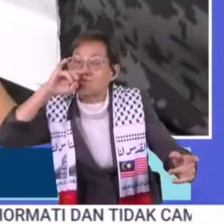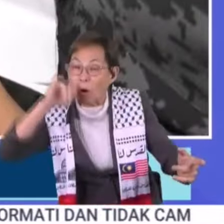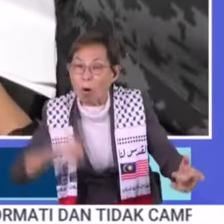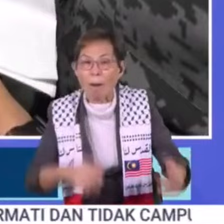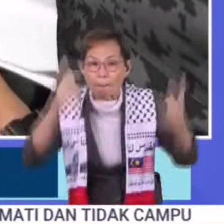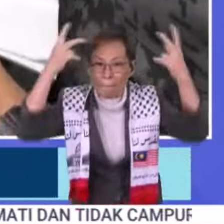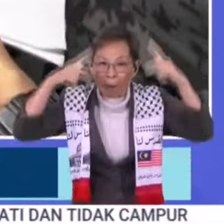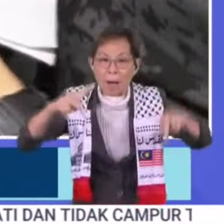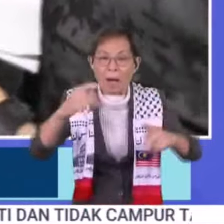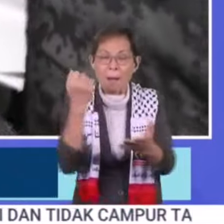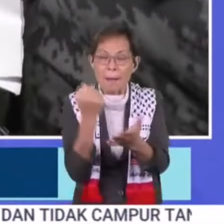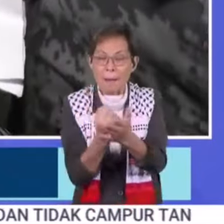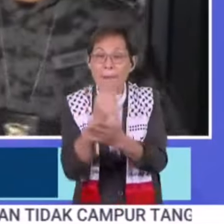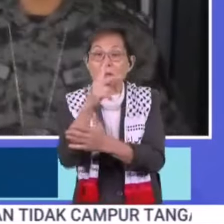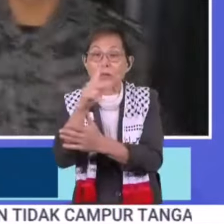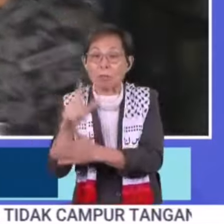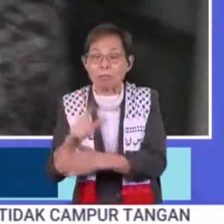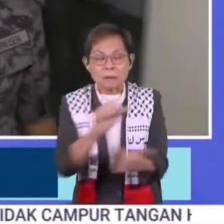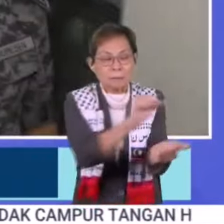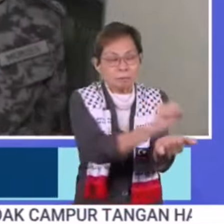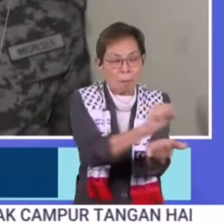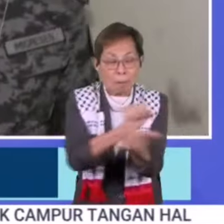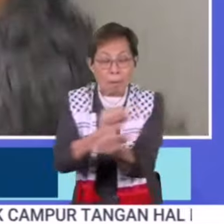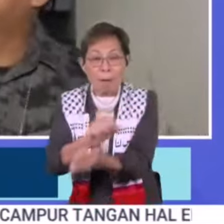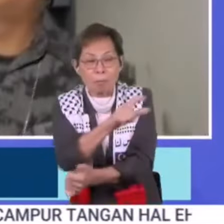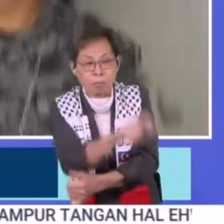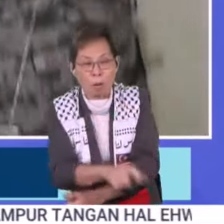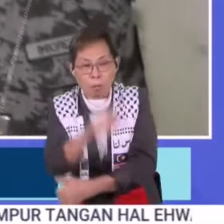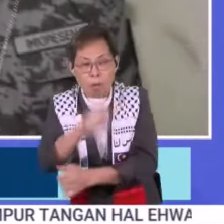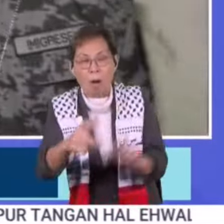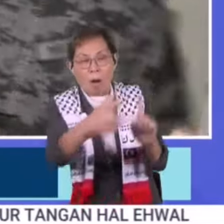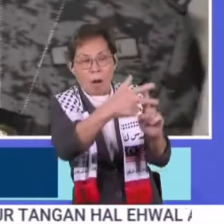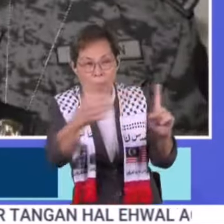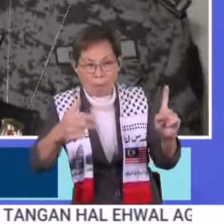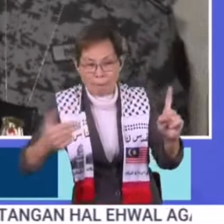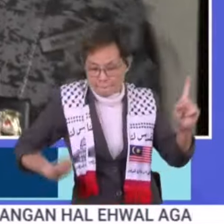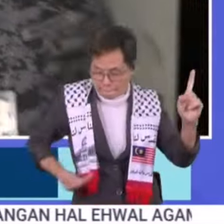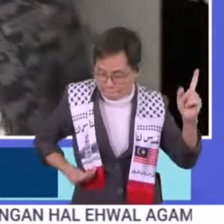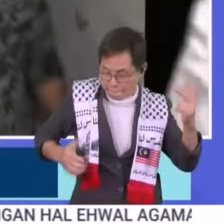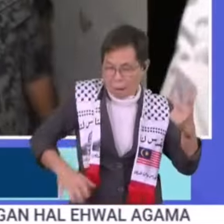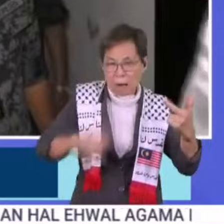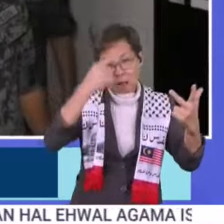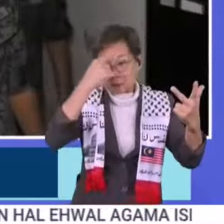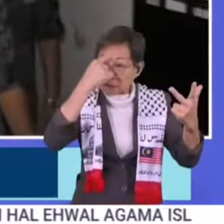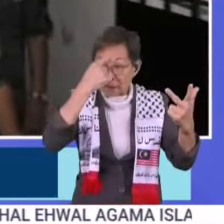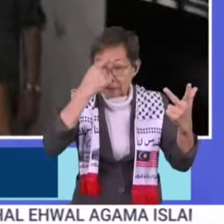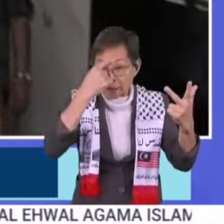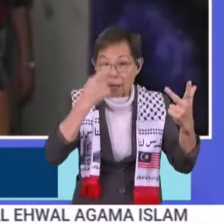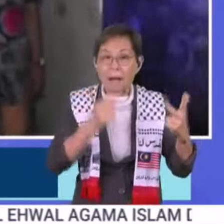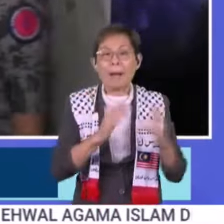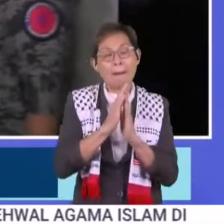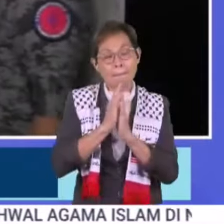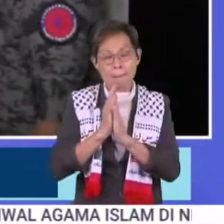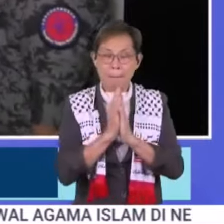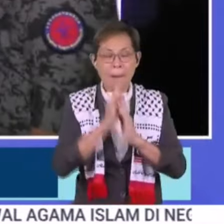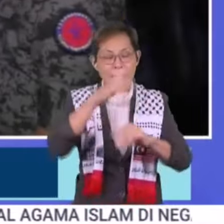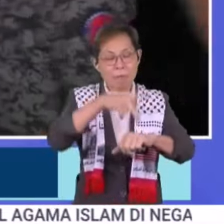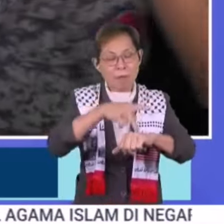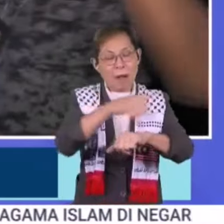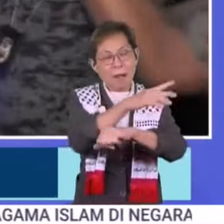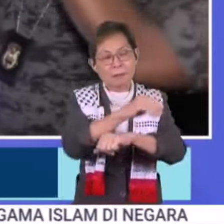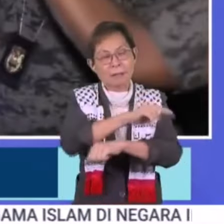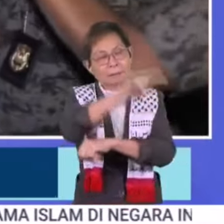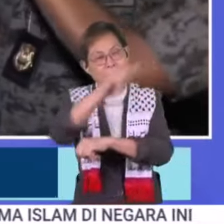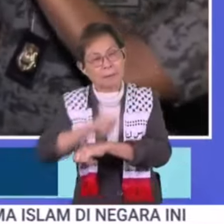pengarah Immigration Kuala Lumpur, mereka yang ditahan terdiri daripada warga Indonesia, Bangladesh, India, Myanmar, Filipina dan juga